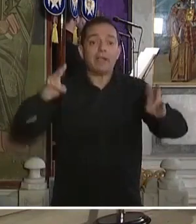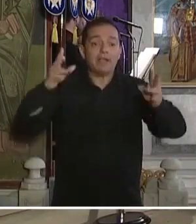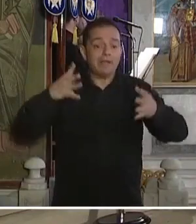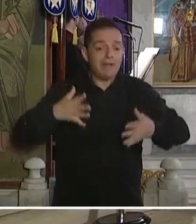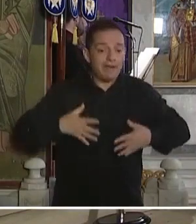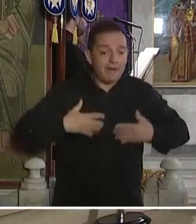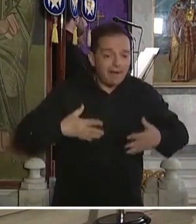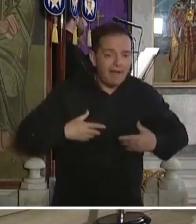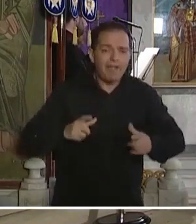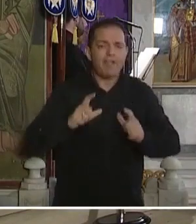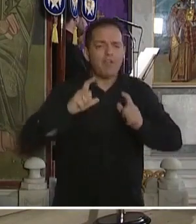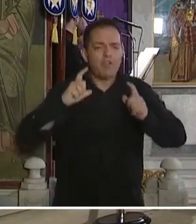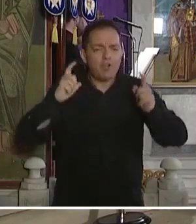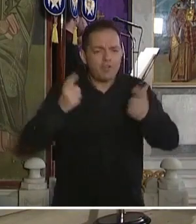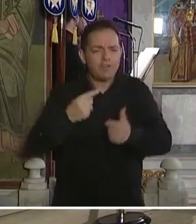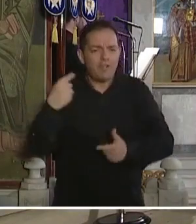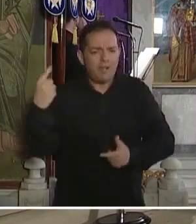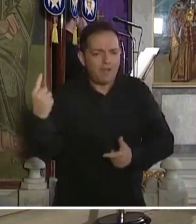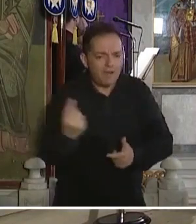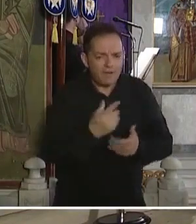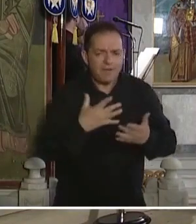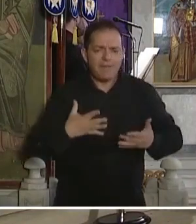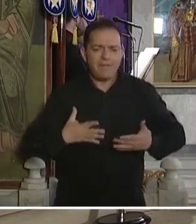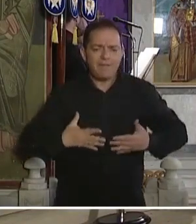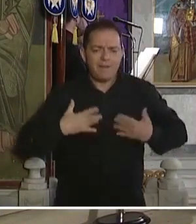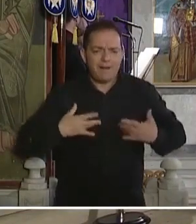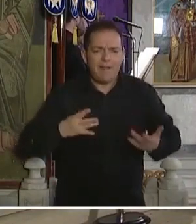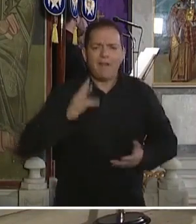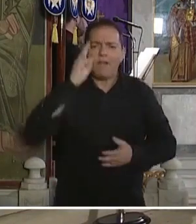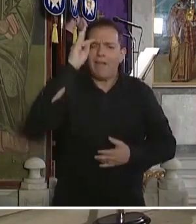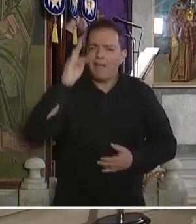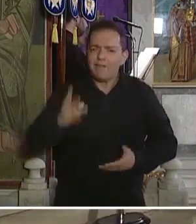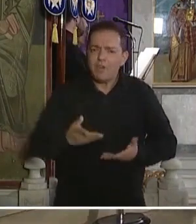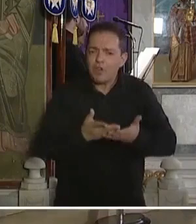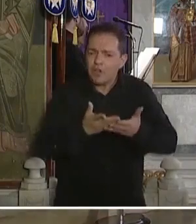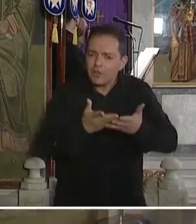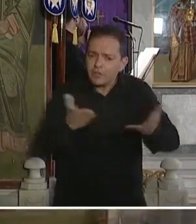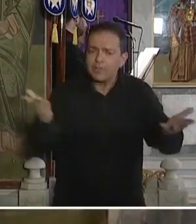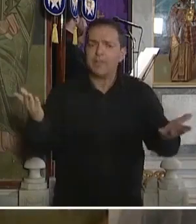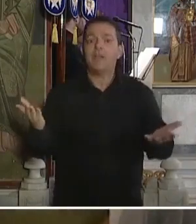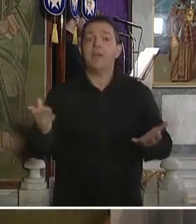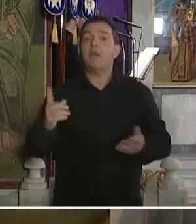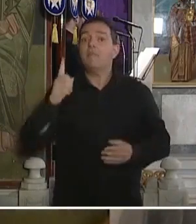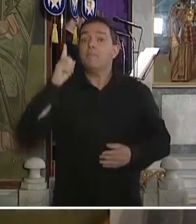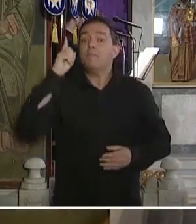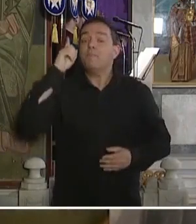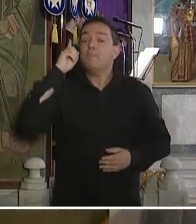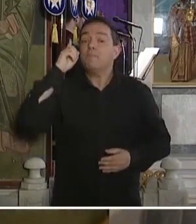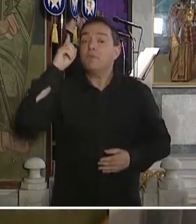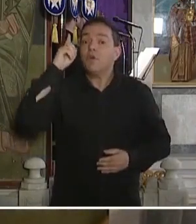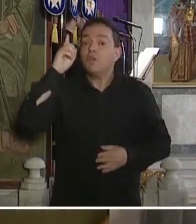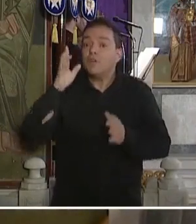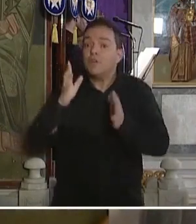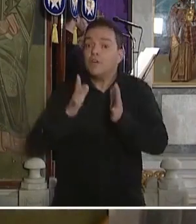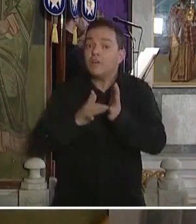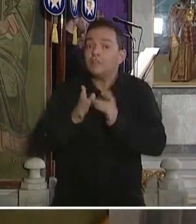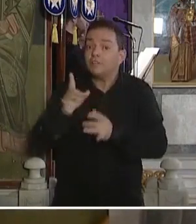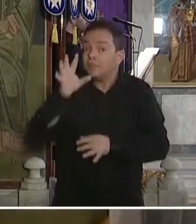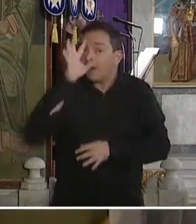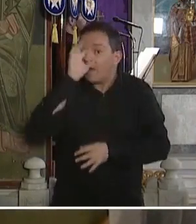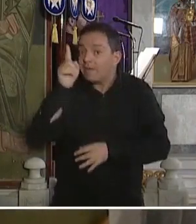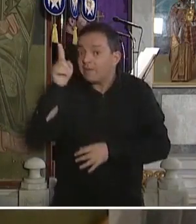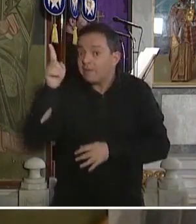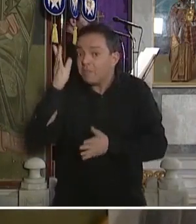οικογενειακές χαρές, με κάθε ευλογία, κυρίως όμως με συμπόρευση με την αλήθεια